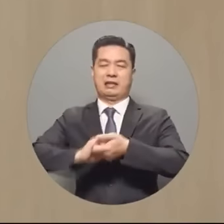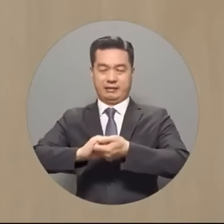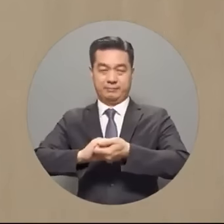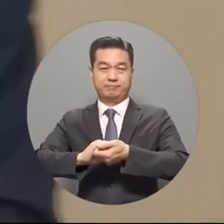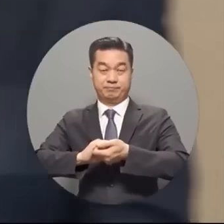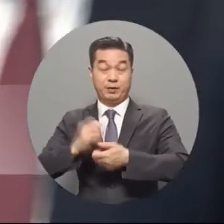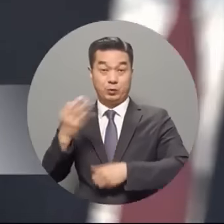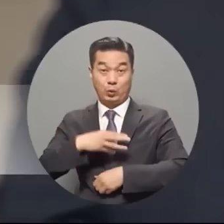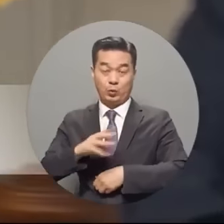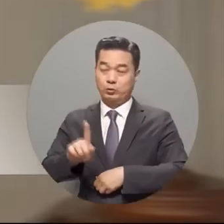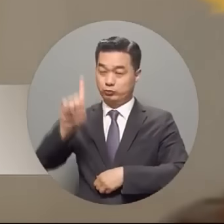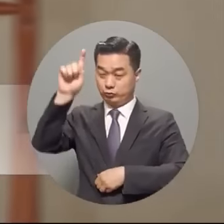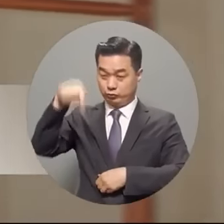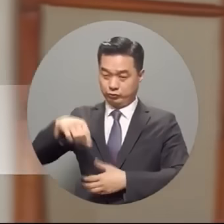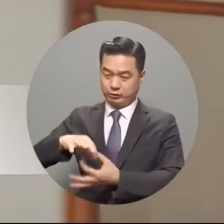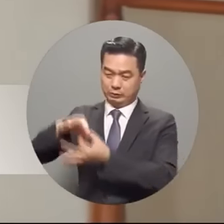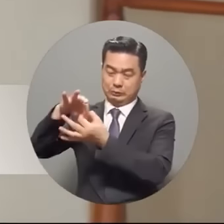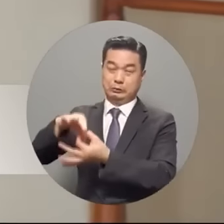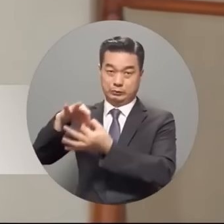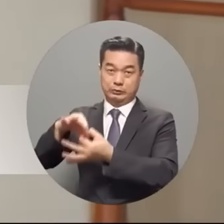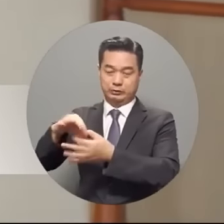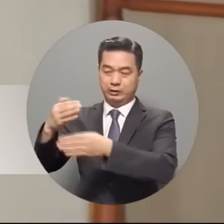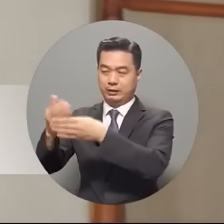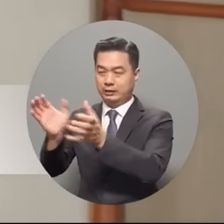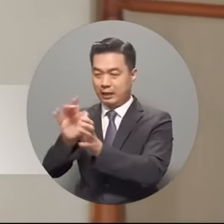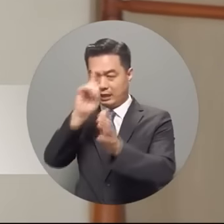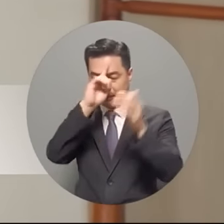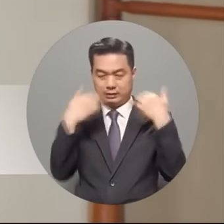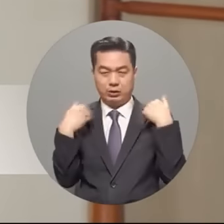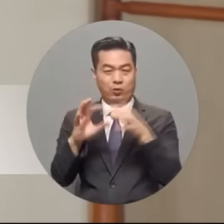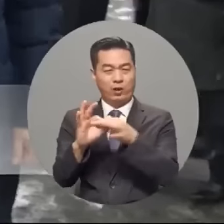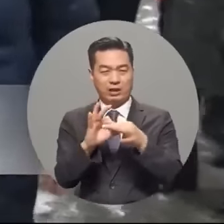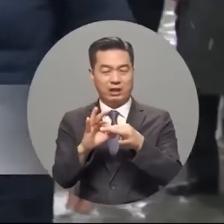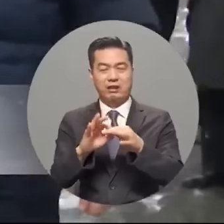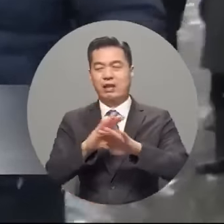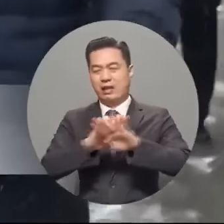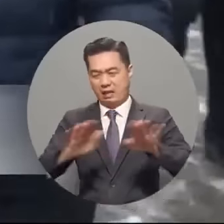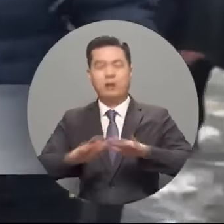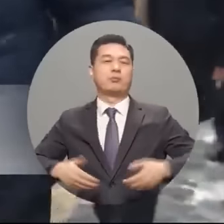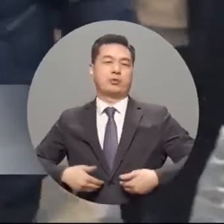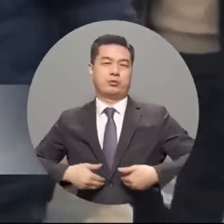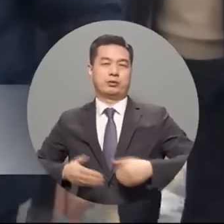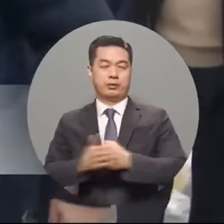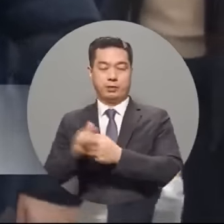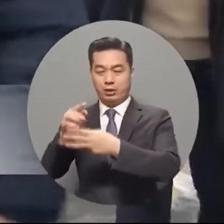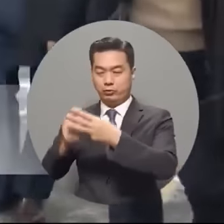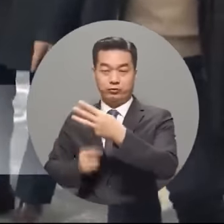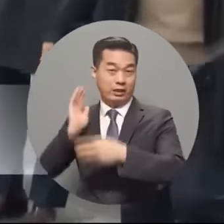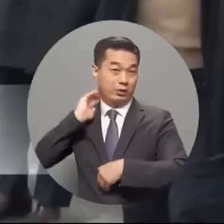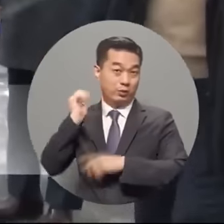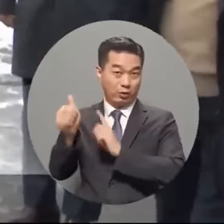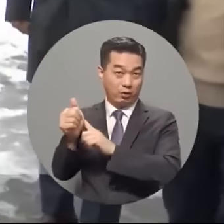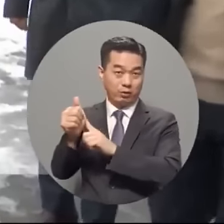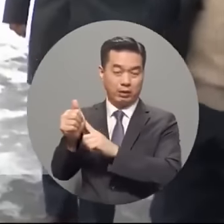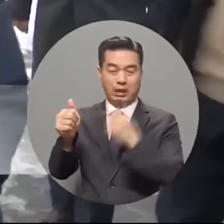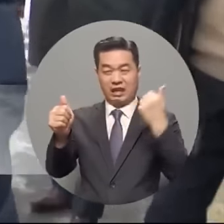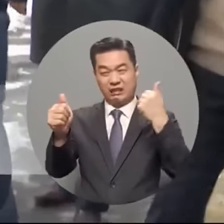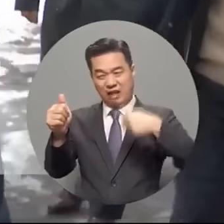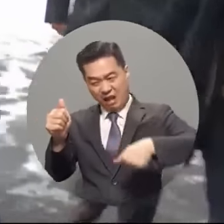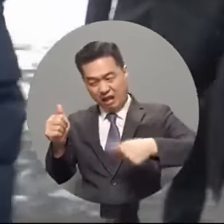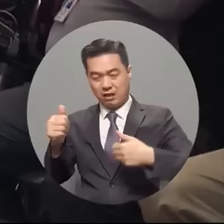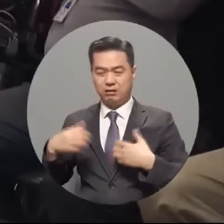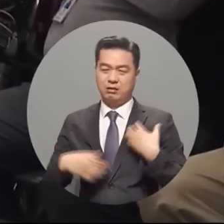치우쳤다는은니다 관계를 청산해야 한다는 목소리가 커지는 상황에서 윤 대통령에게 했던 폴더 인사는 부담으로